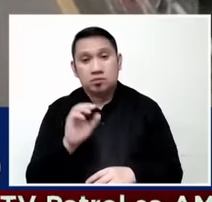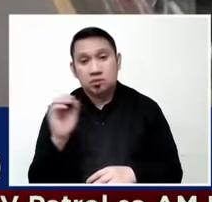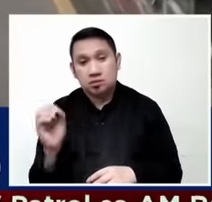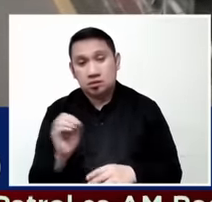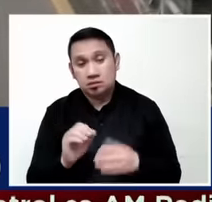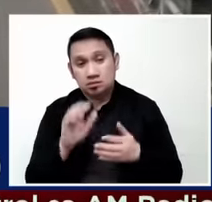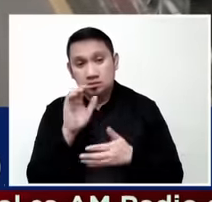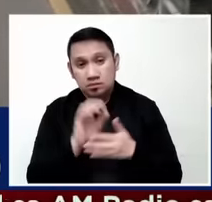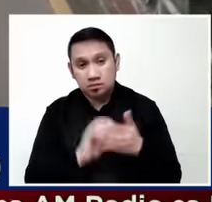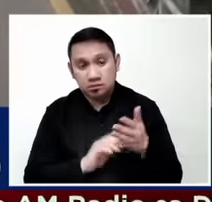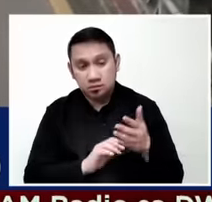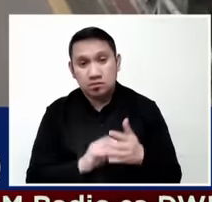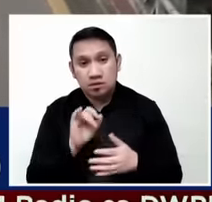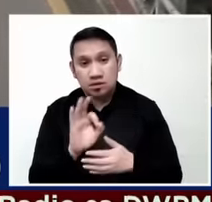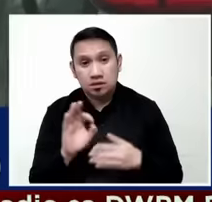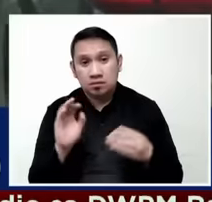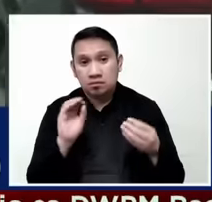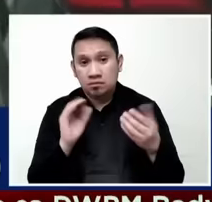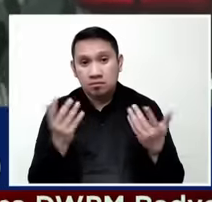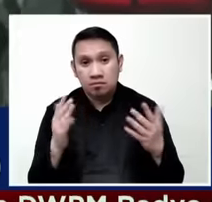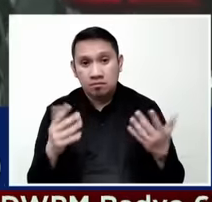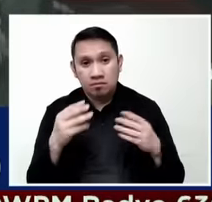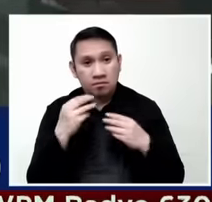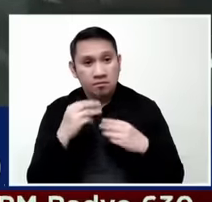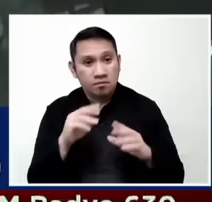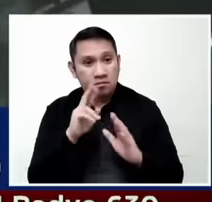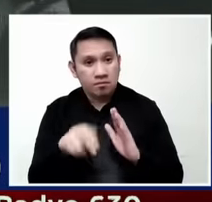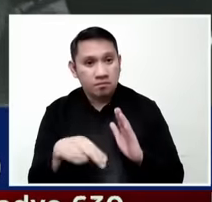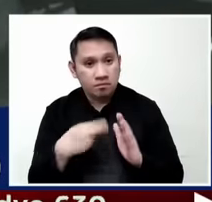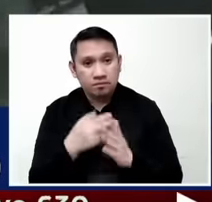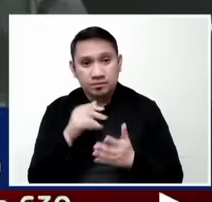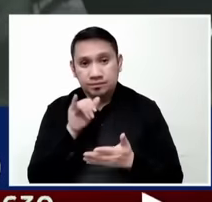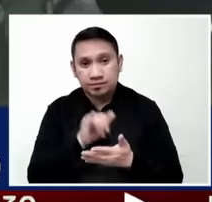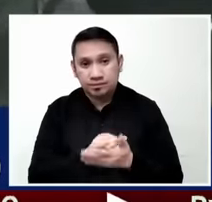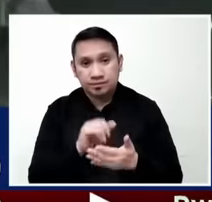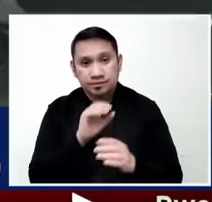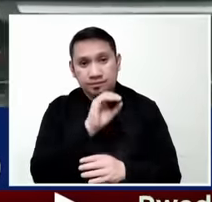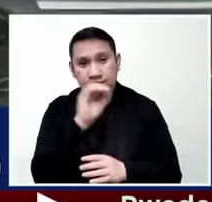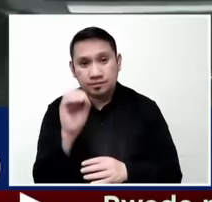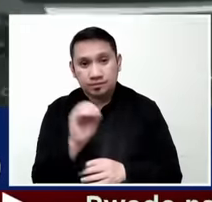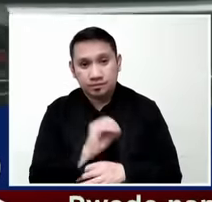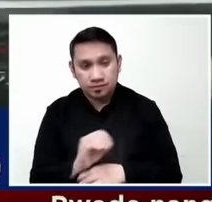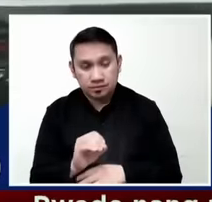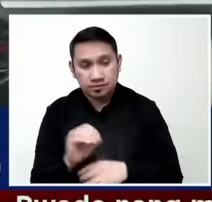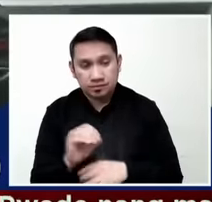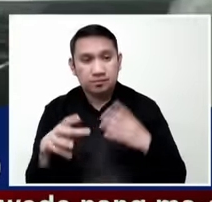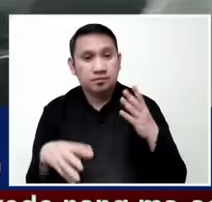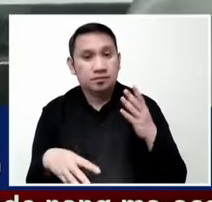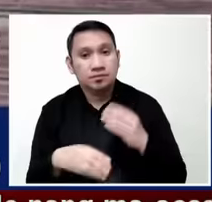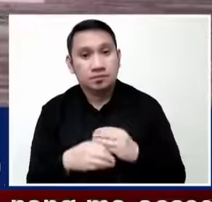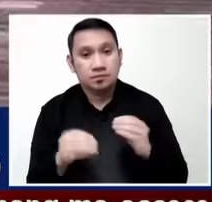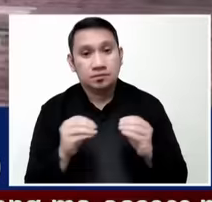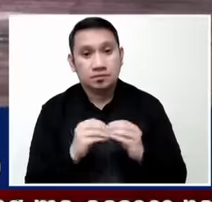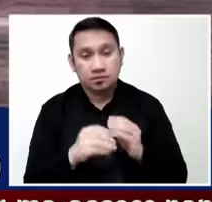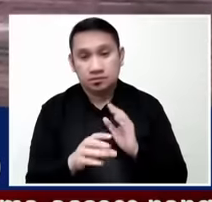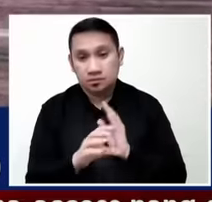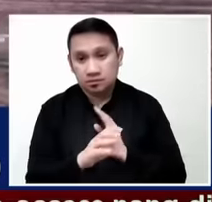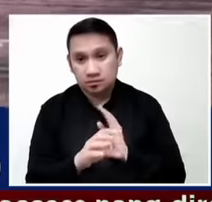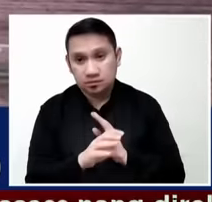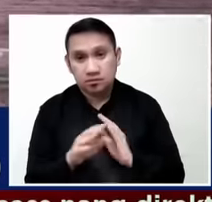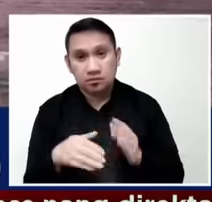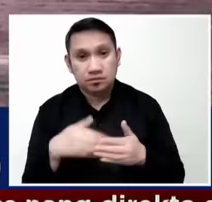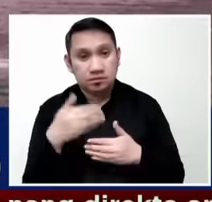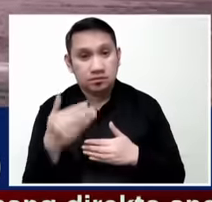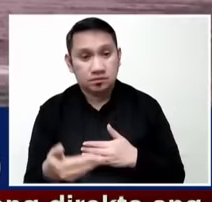nababawas kung walang window hours. Ito rin ang porsyento na inaasahang dadagdag sa dami ng mga sasakyan sa mga susunod